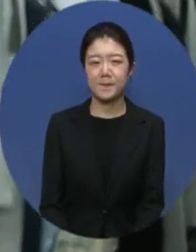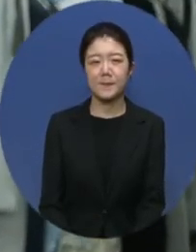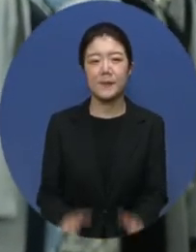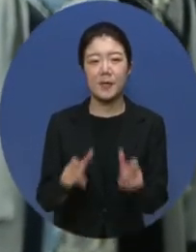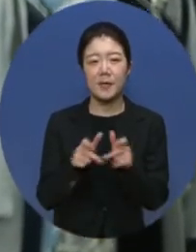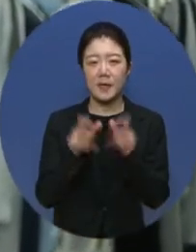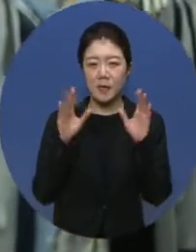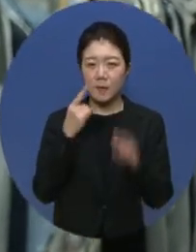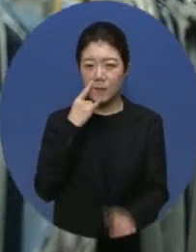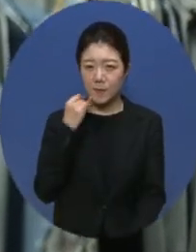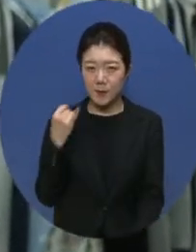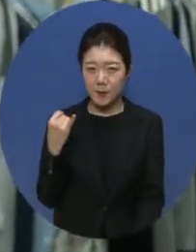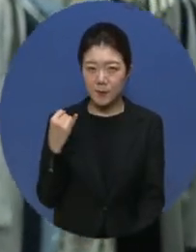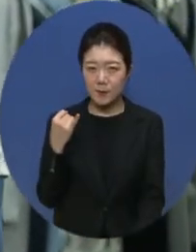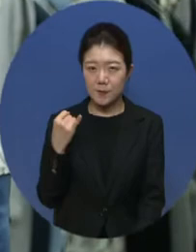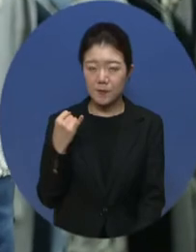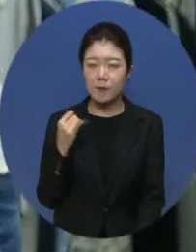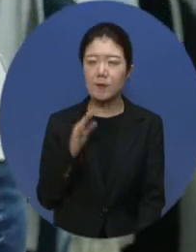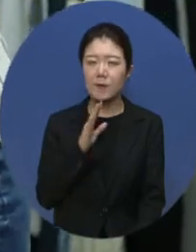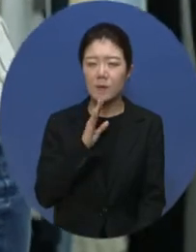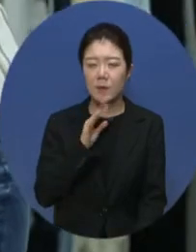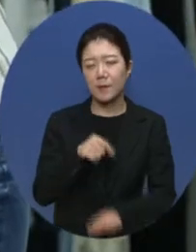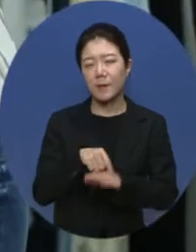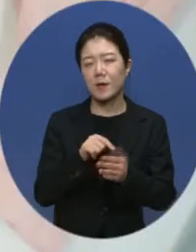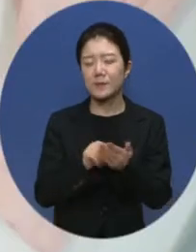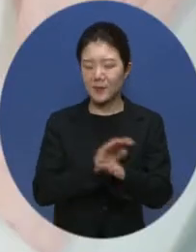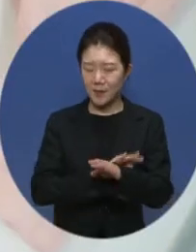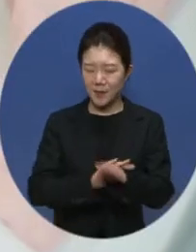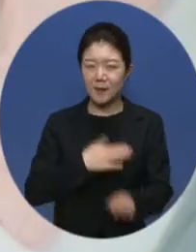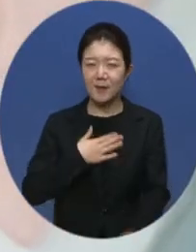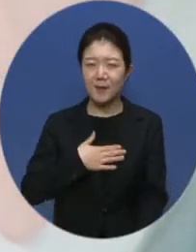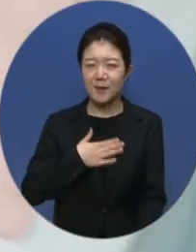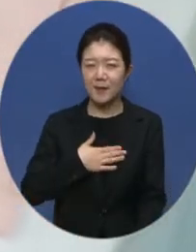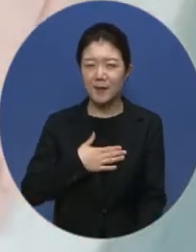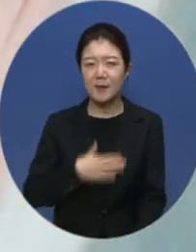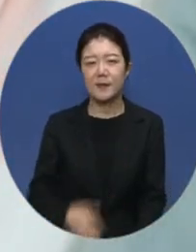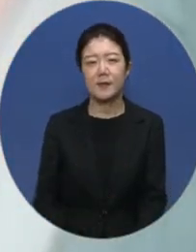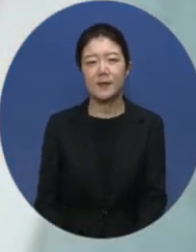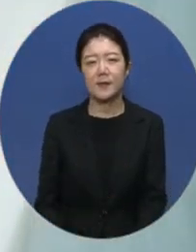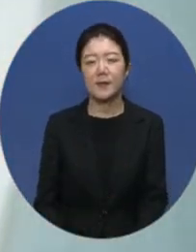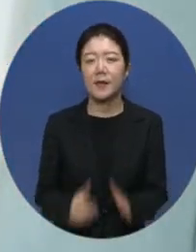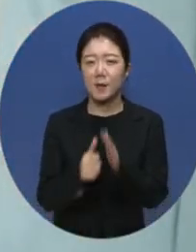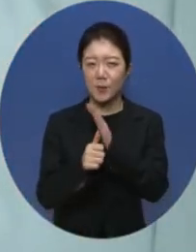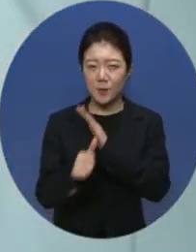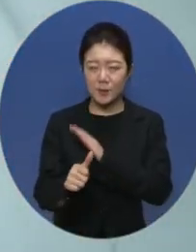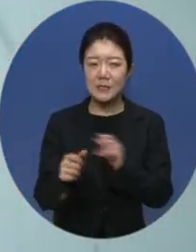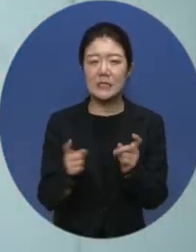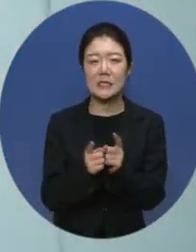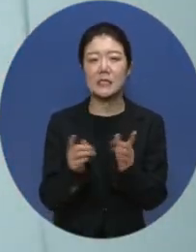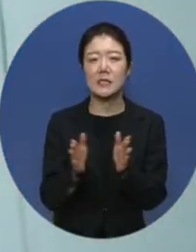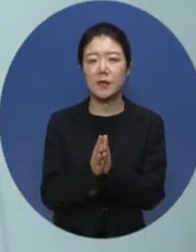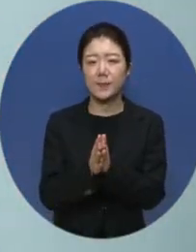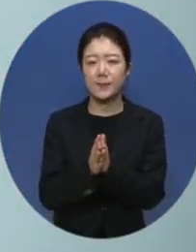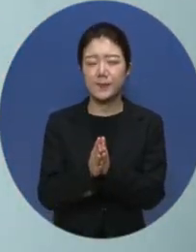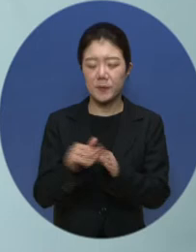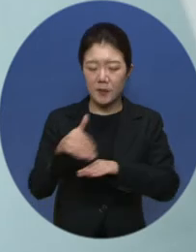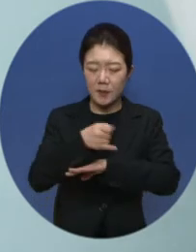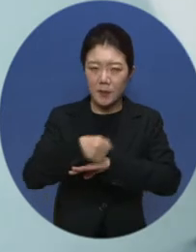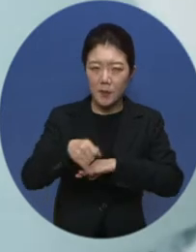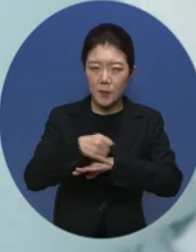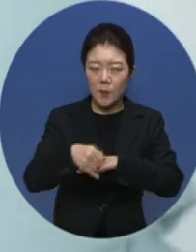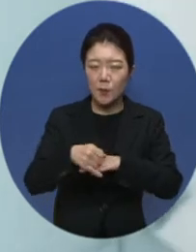장애 아동의 엄마로서 누구보다 그 마음을 잘 알기에 박주연 대표는 직접 재단하고